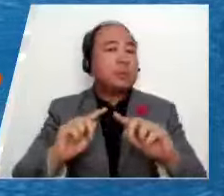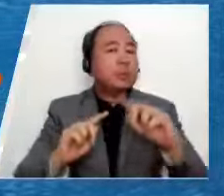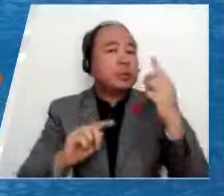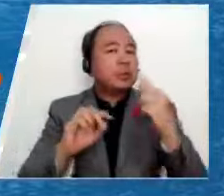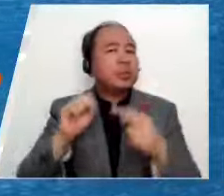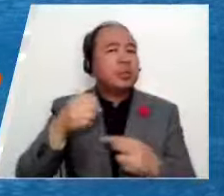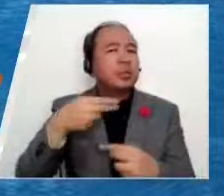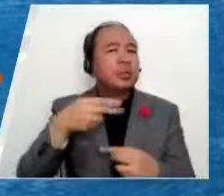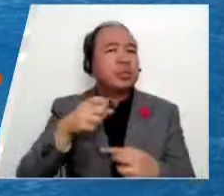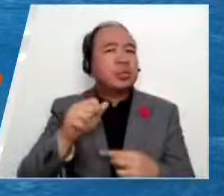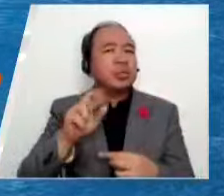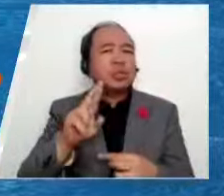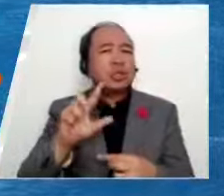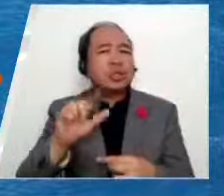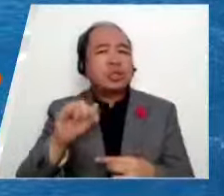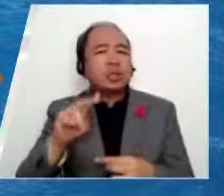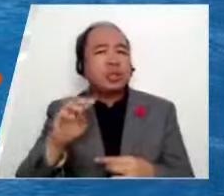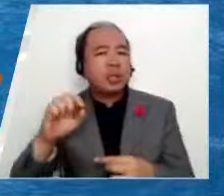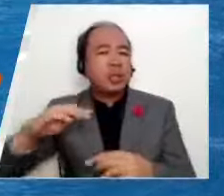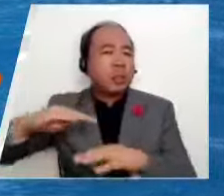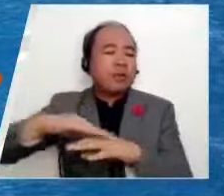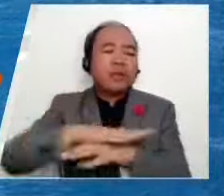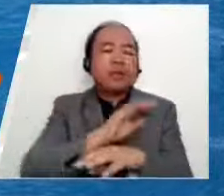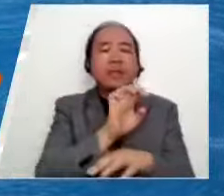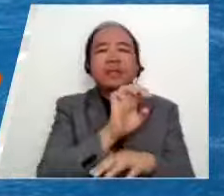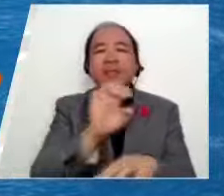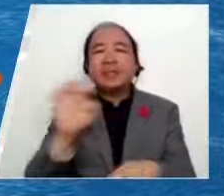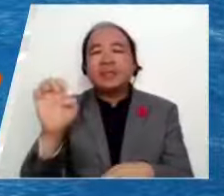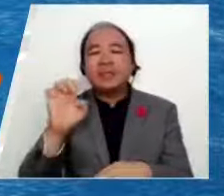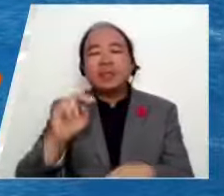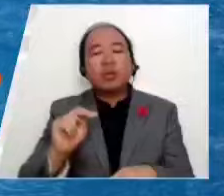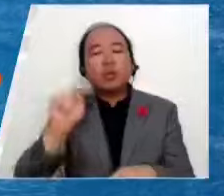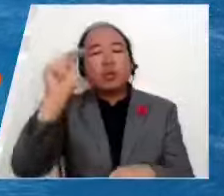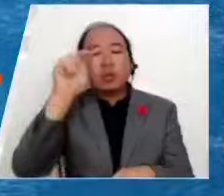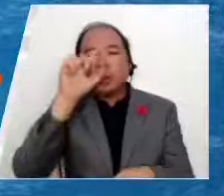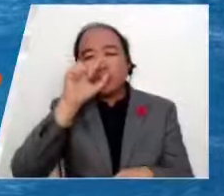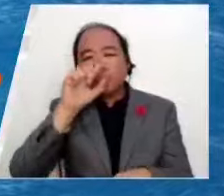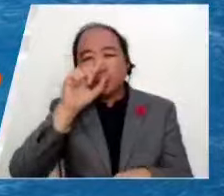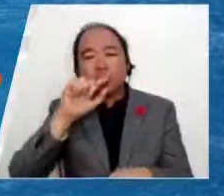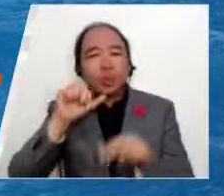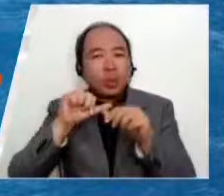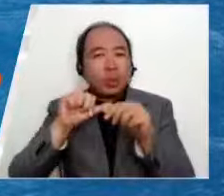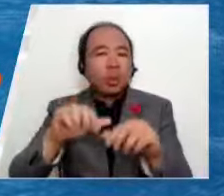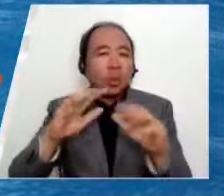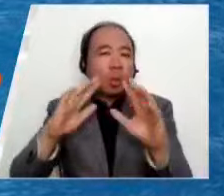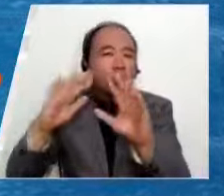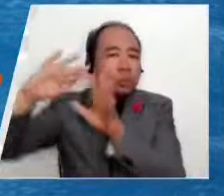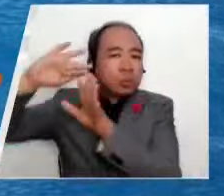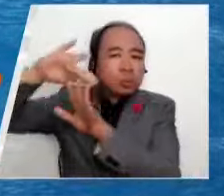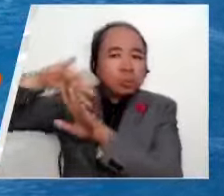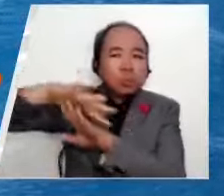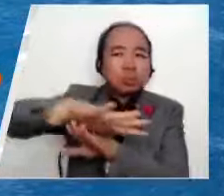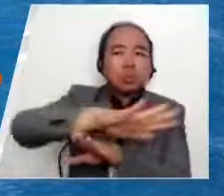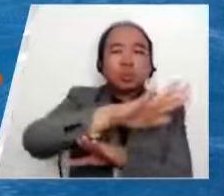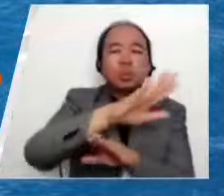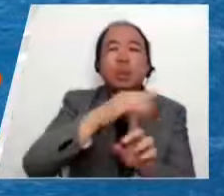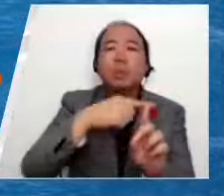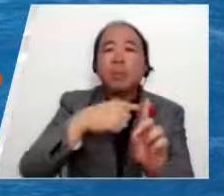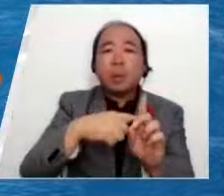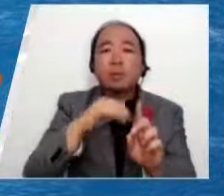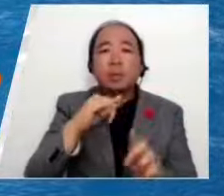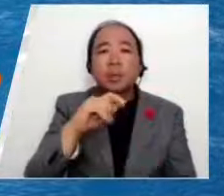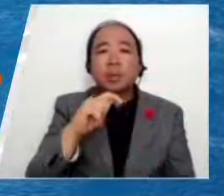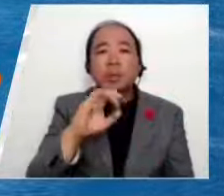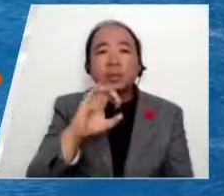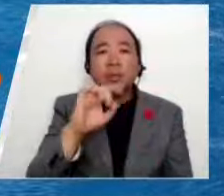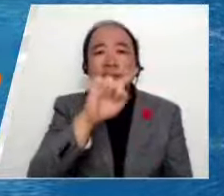sa eastern section ng Northern Luzon. Tuloy-tuloy rin ang ihip ng hanging amihan at efekto ng Intertropical Convergence Zone o ITCZ naman sa